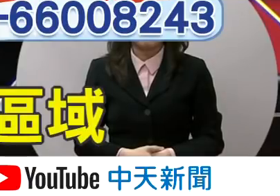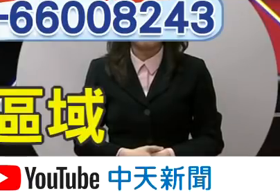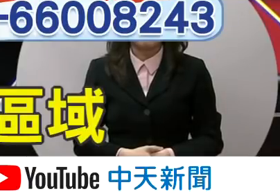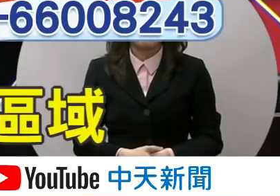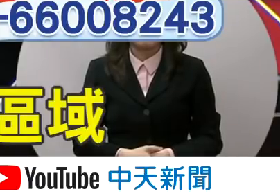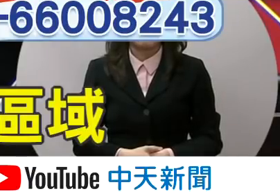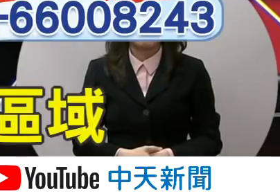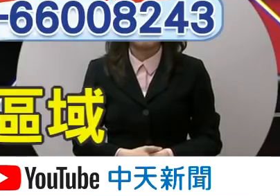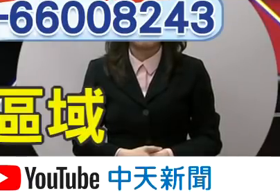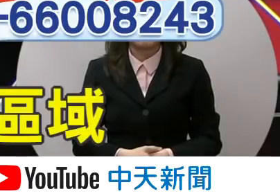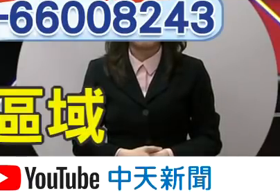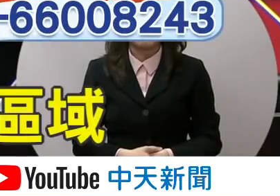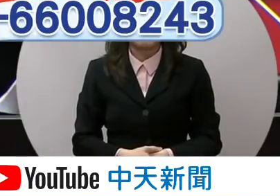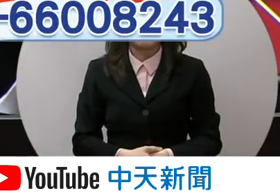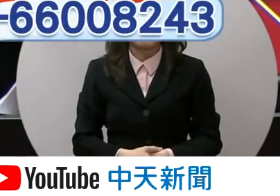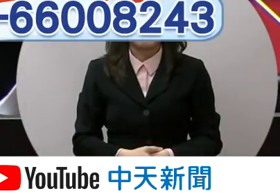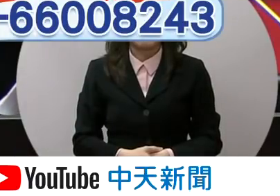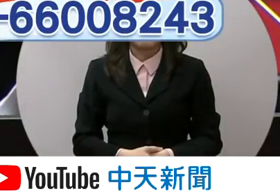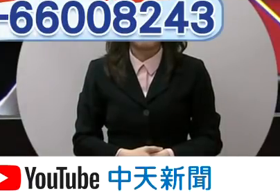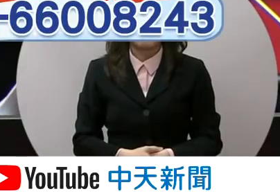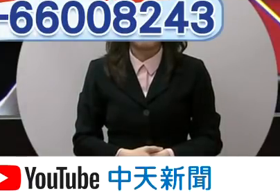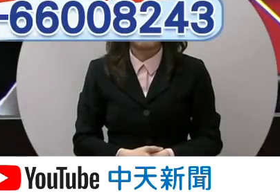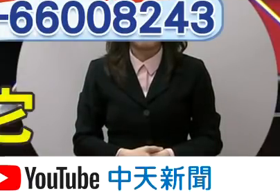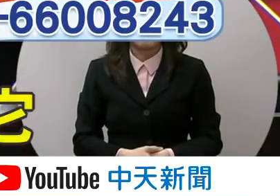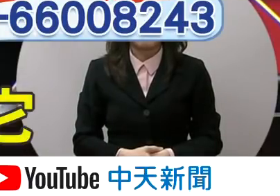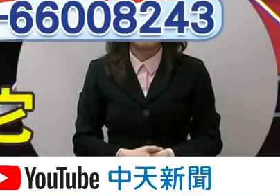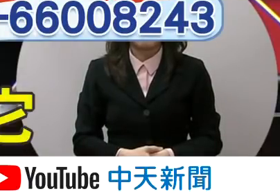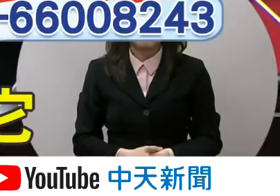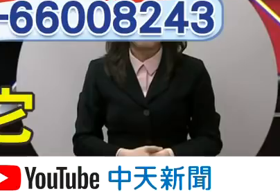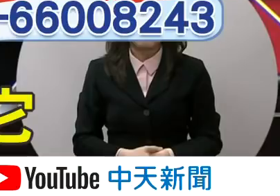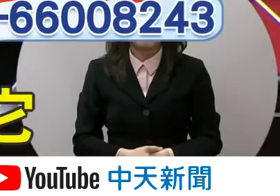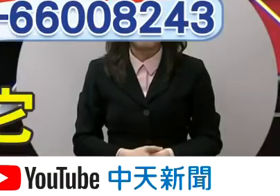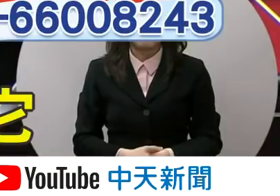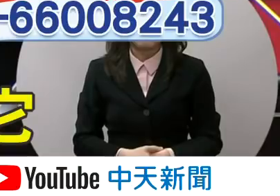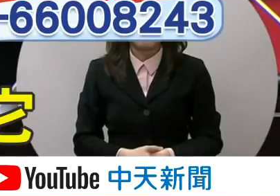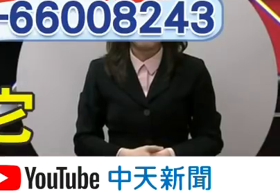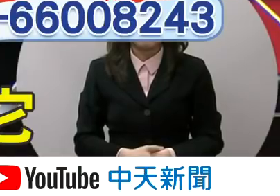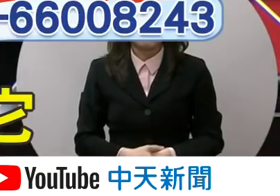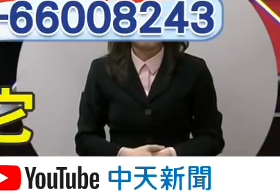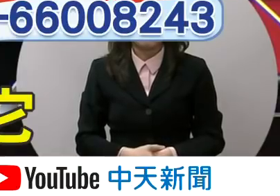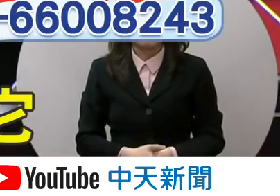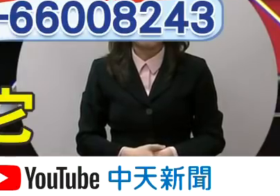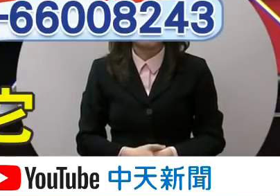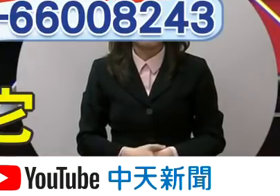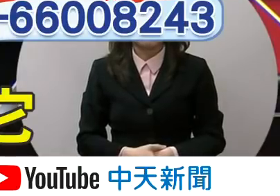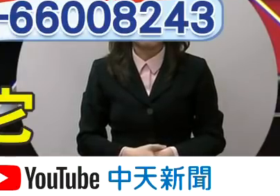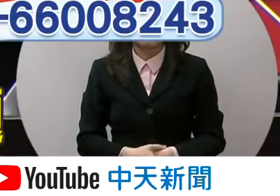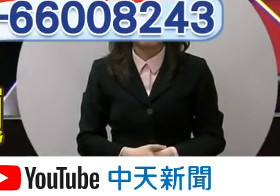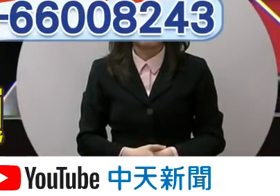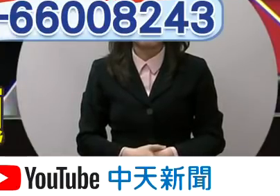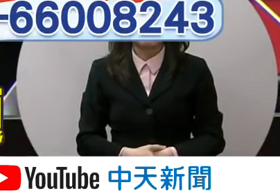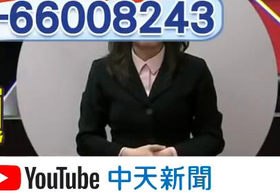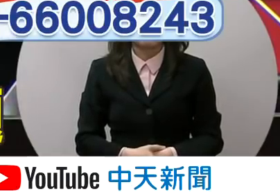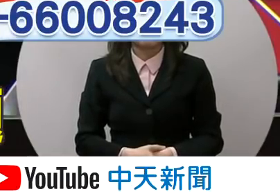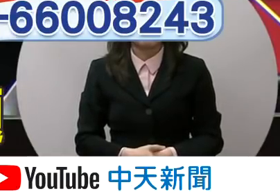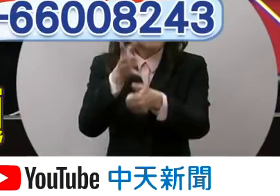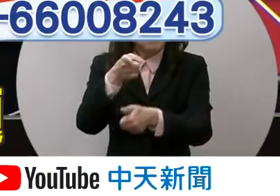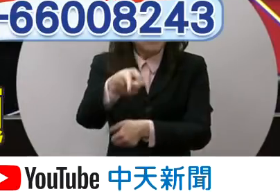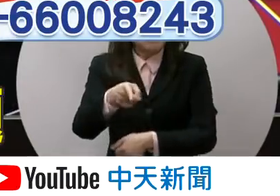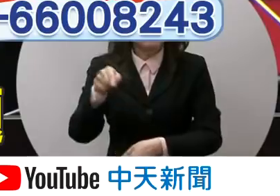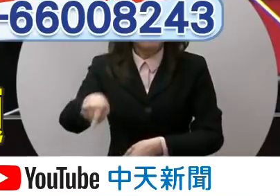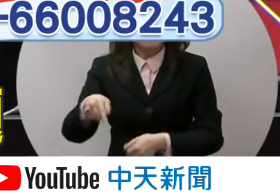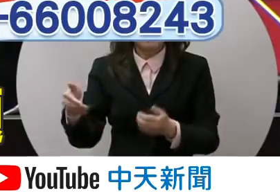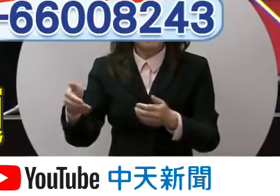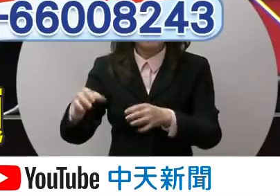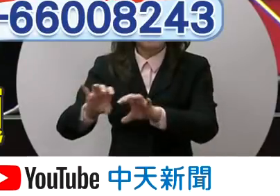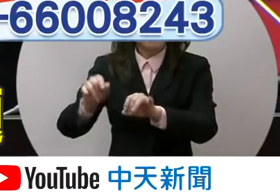个藻礁的区域，所以这个 G1、G2 现在中游就是在保护它，没有什么移地的那个问题。 块